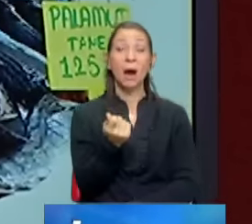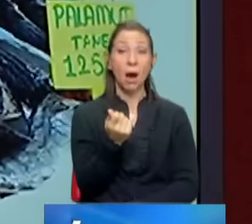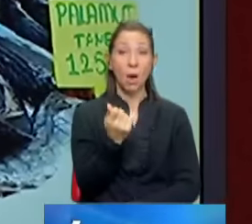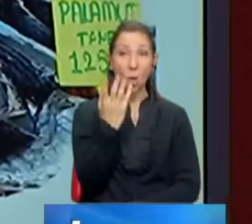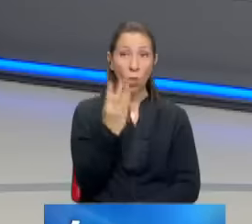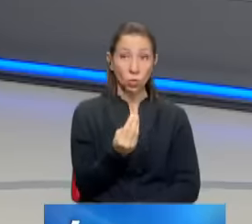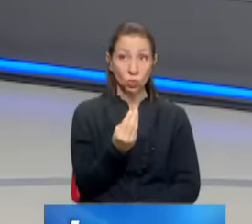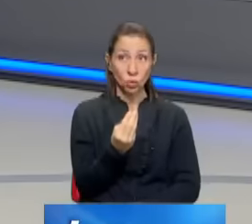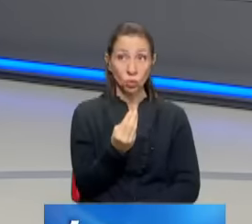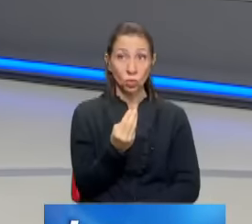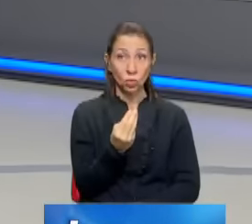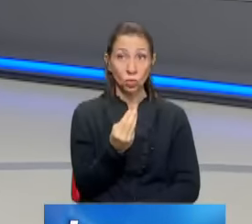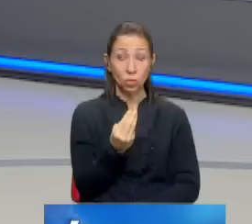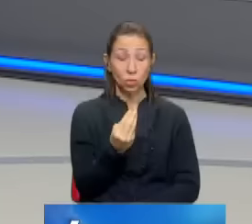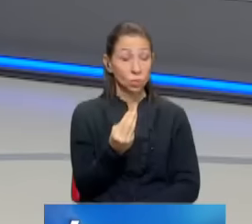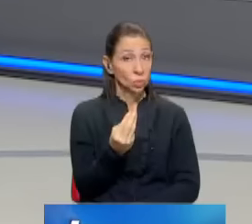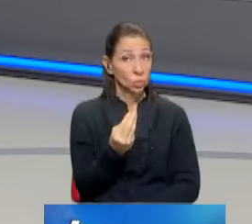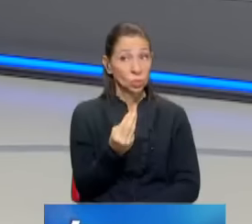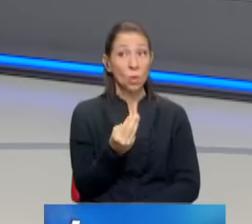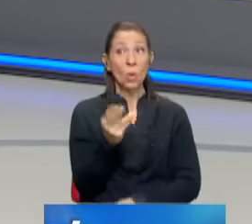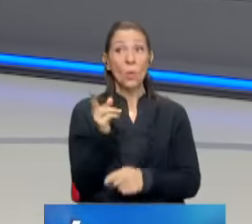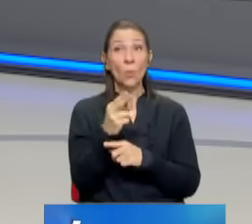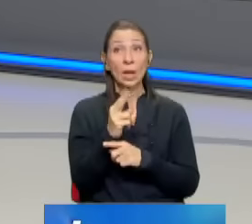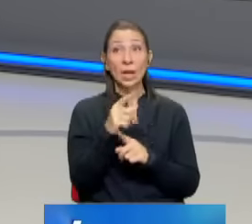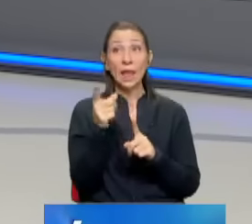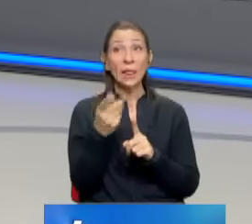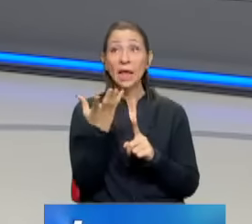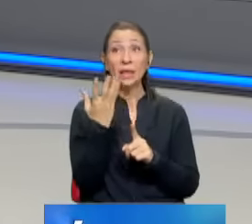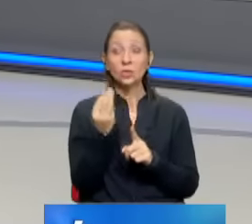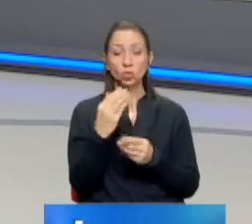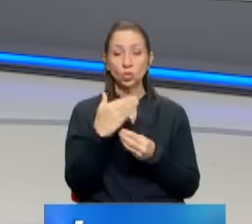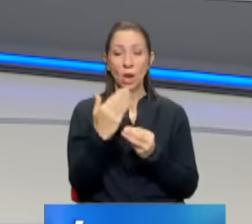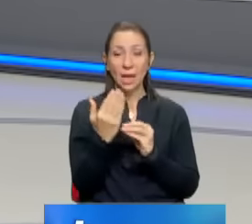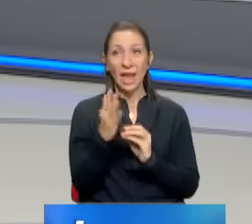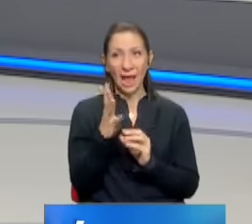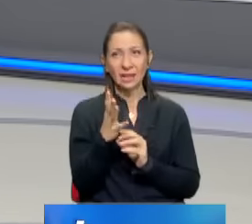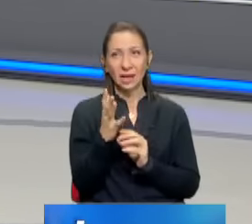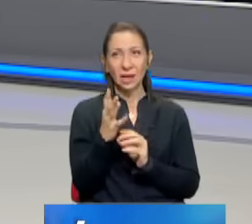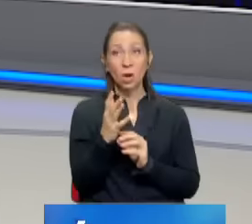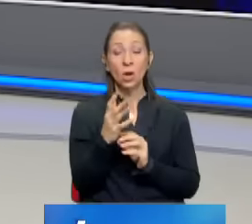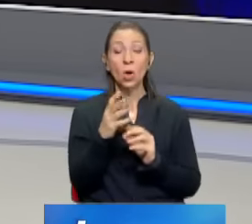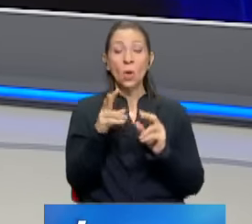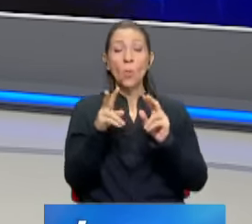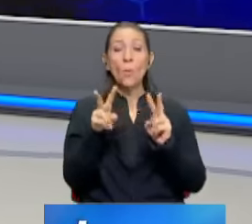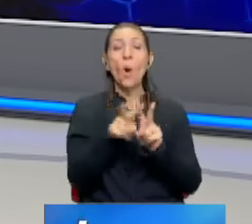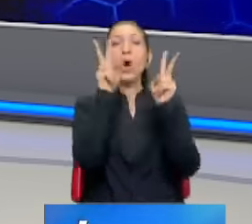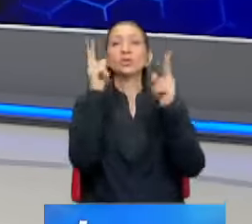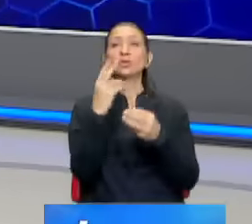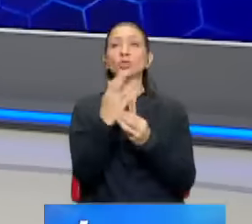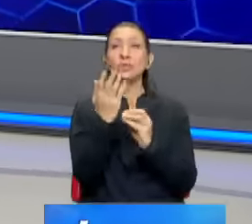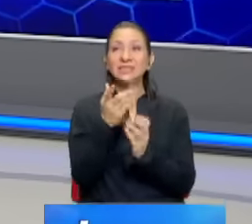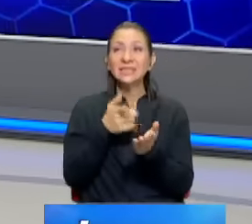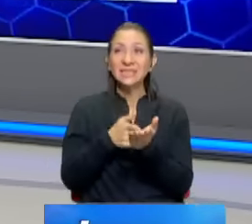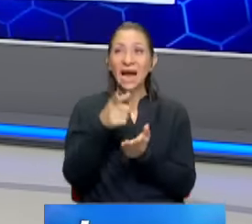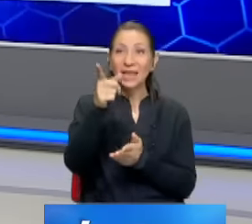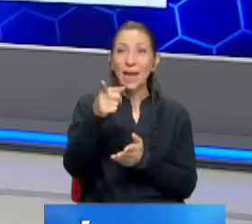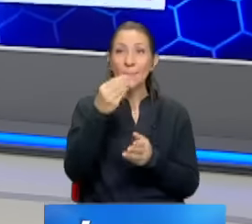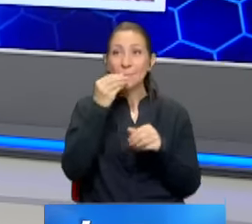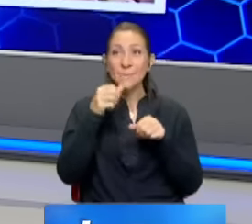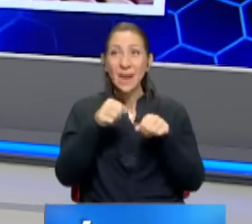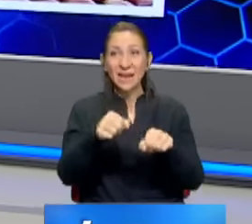liraya yükselmiş durumda. Şimdi balın yanında en iyine gider, soğan gider herhalde, değil mi? Mor soğanın tarladan